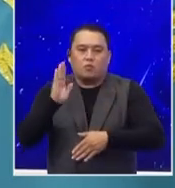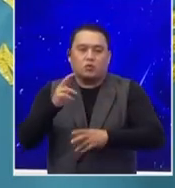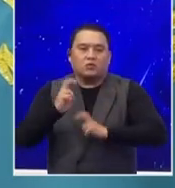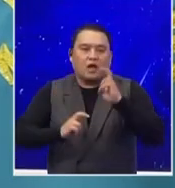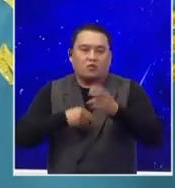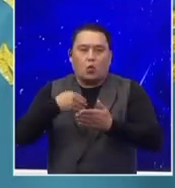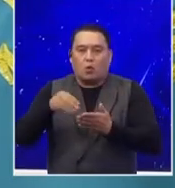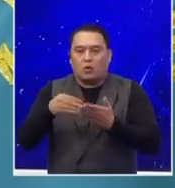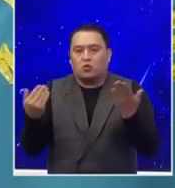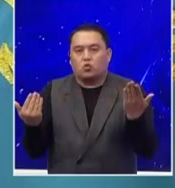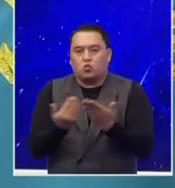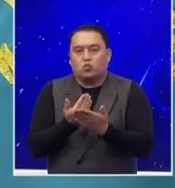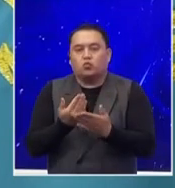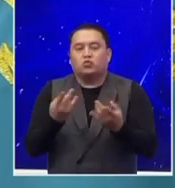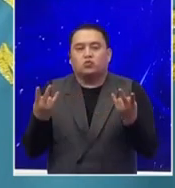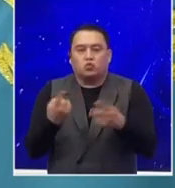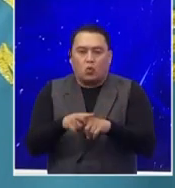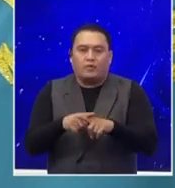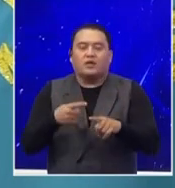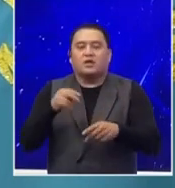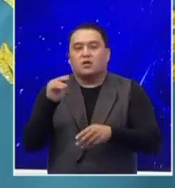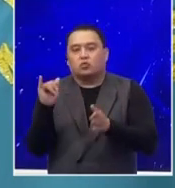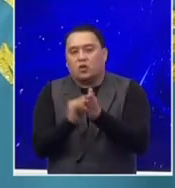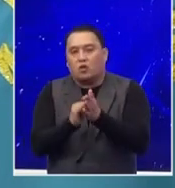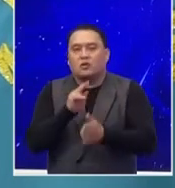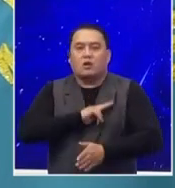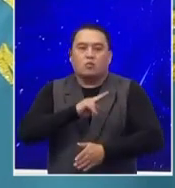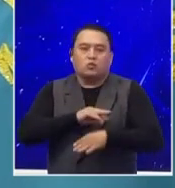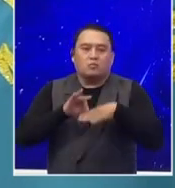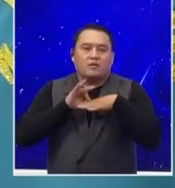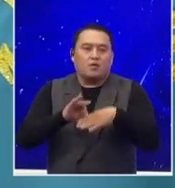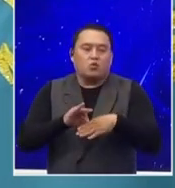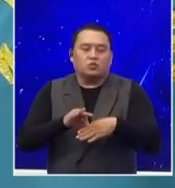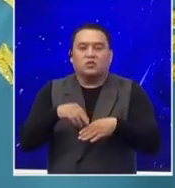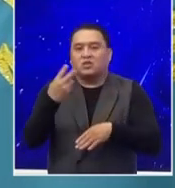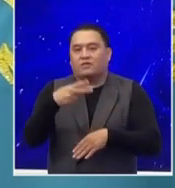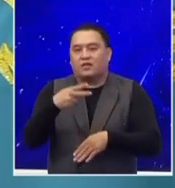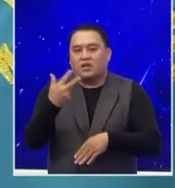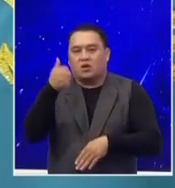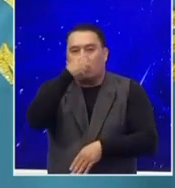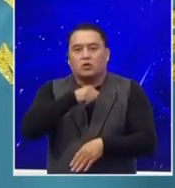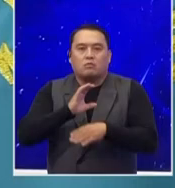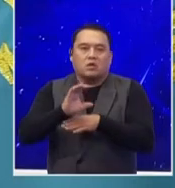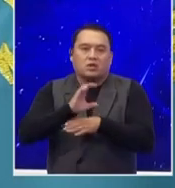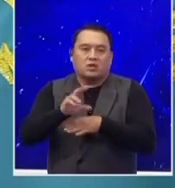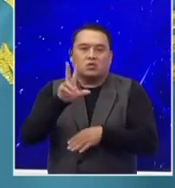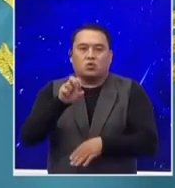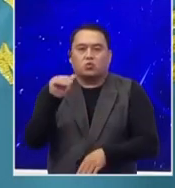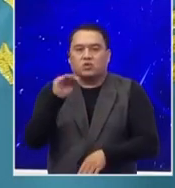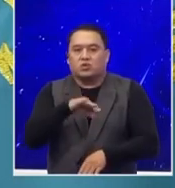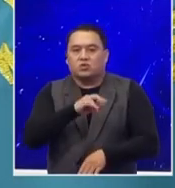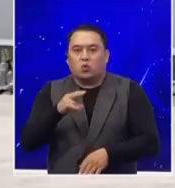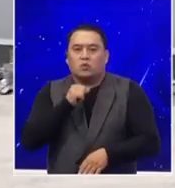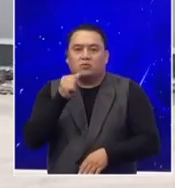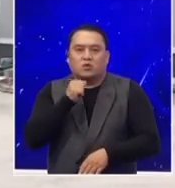заводы приобрели необходимое оборудование и ведут монтажные работы. Эти работы позволят нам с 2023 года производить до 300 тысяч тонн